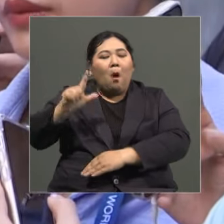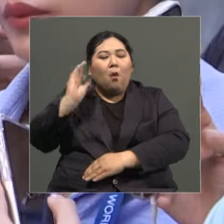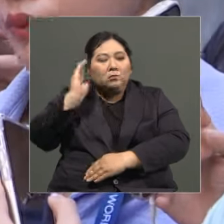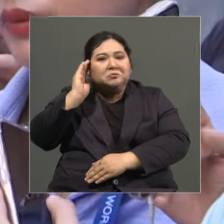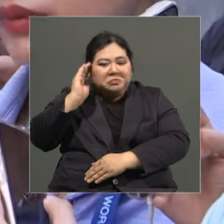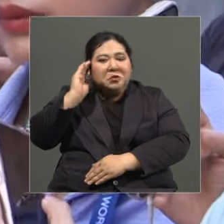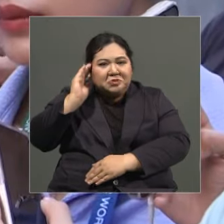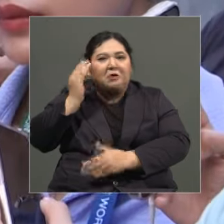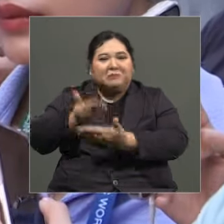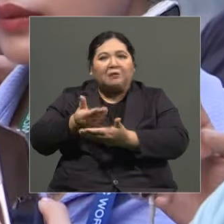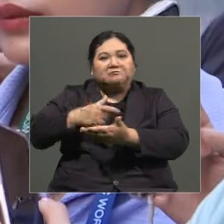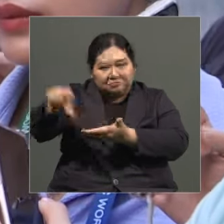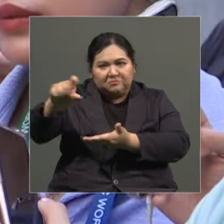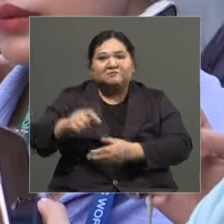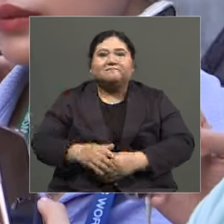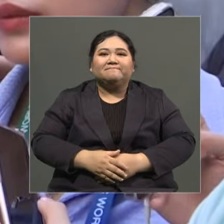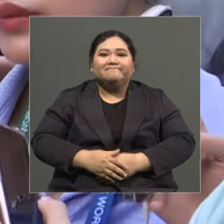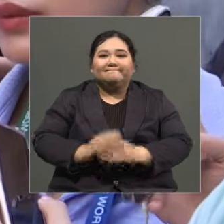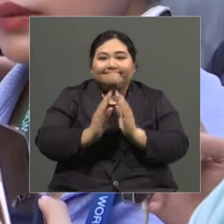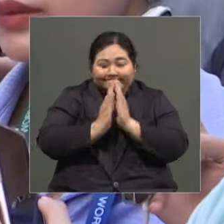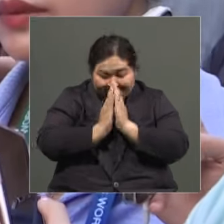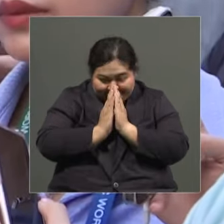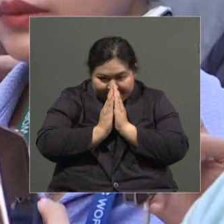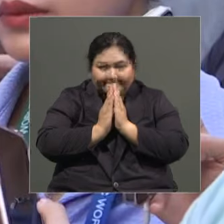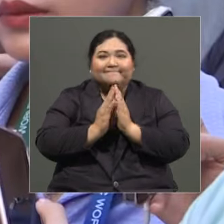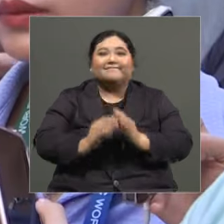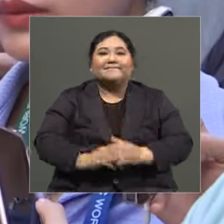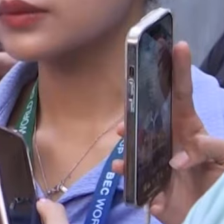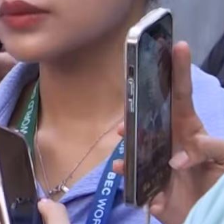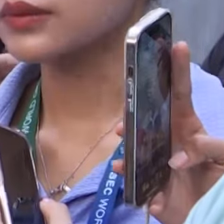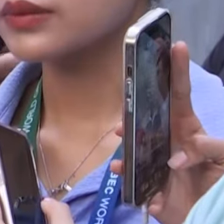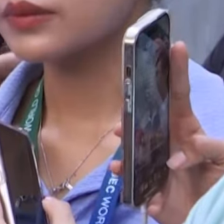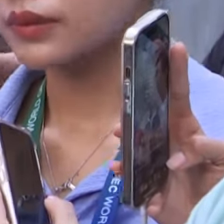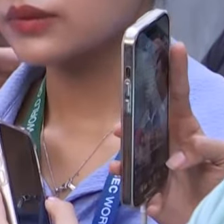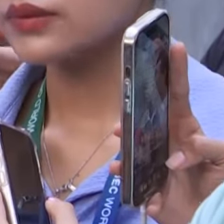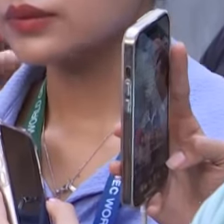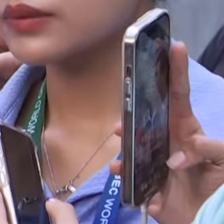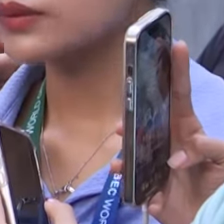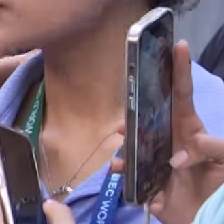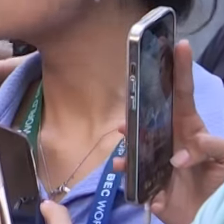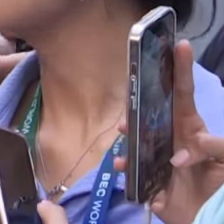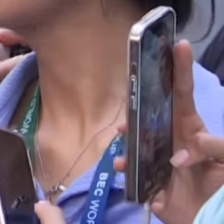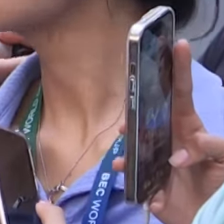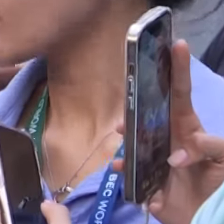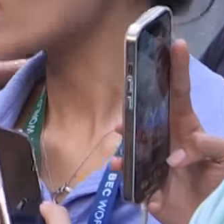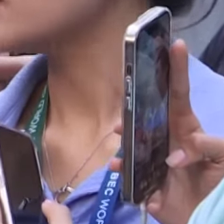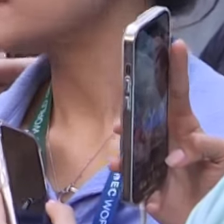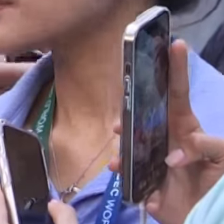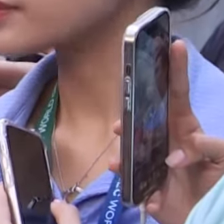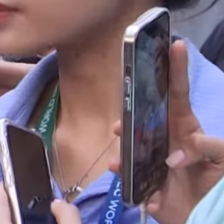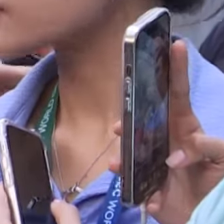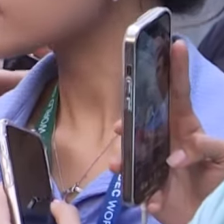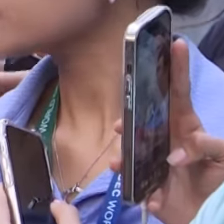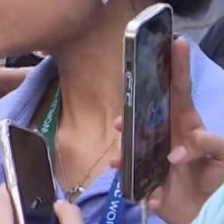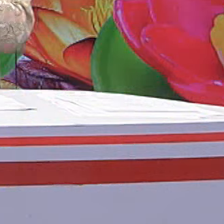ช่วงวเวลานั้นครับออ้นะครับแต่ตอนนี้ทุกอย่างก็อยู่ในกระบวงการยุติธรรมนะครับอยู่ในขั้นตอการสืบสวนสอบสวนก็หาความจริง